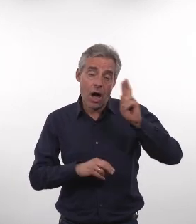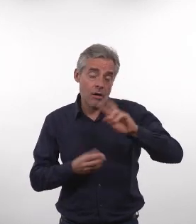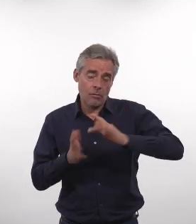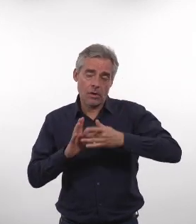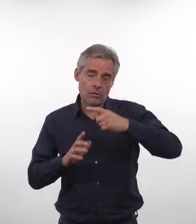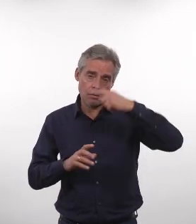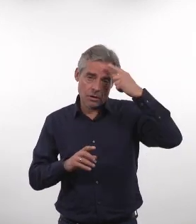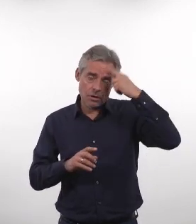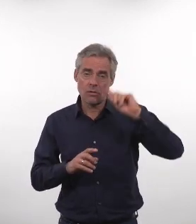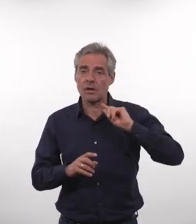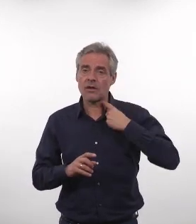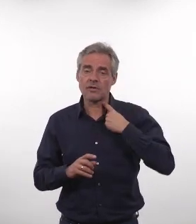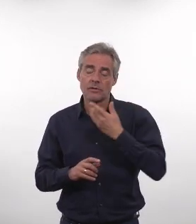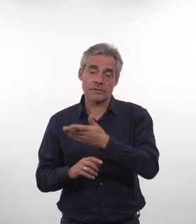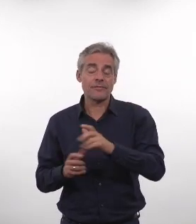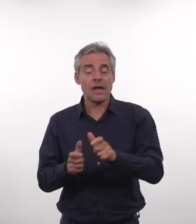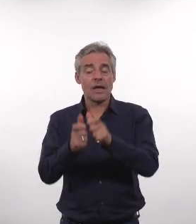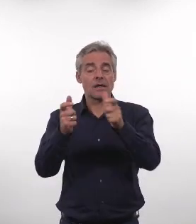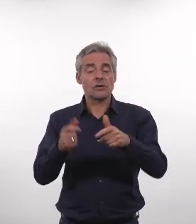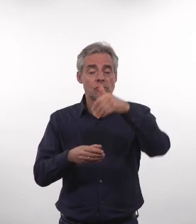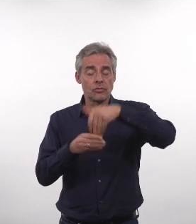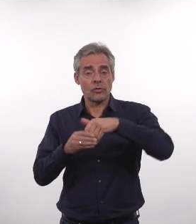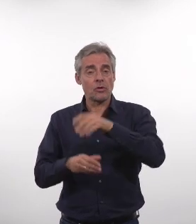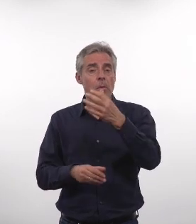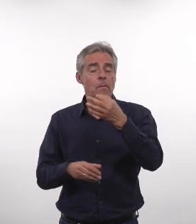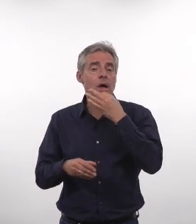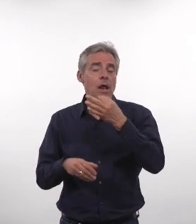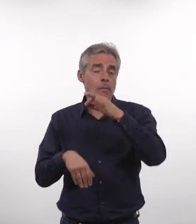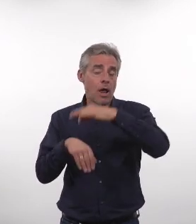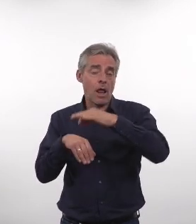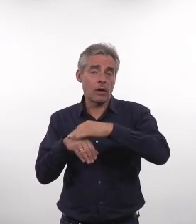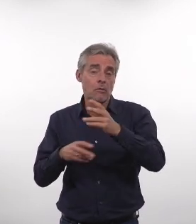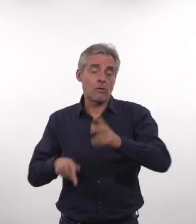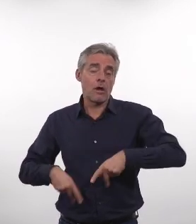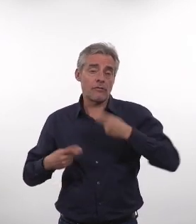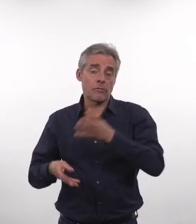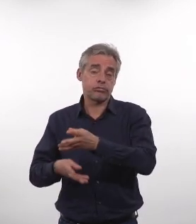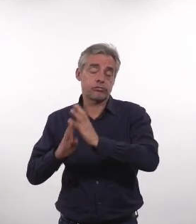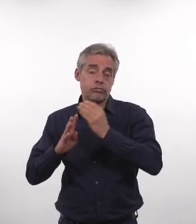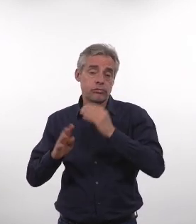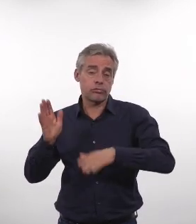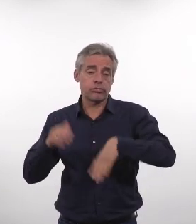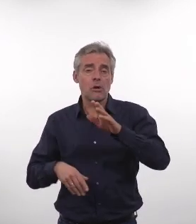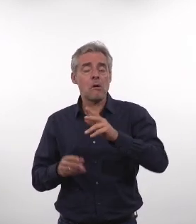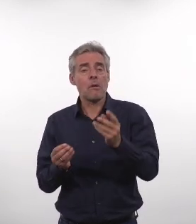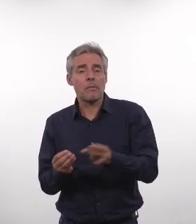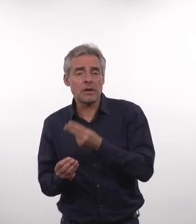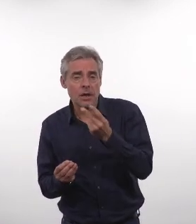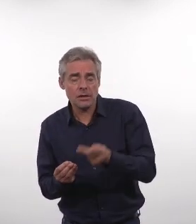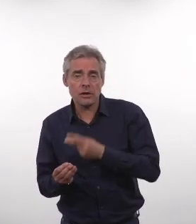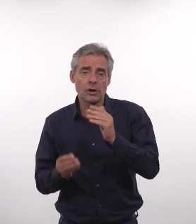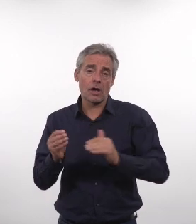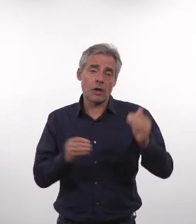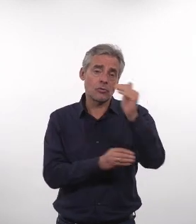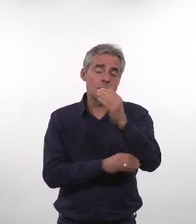déficience intellectuelle. L'Institut reçoit les patients tout au long de leur vie. On a une consultation pédiatrique, on a une consultation d'adultes